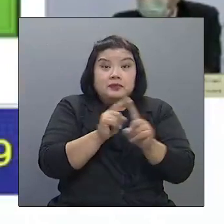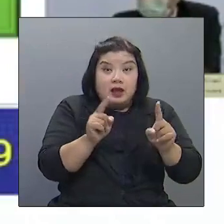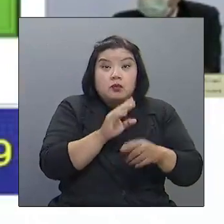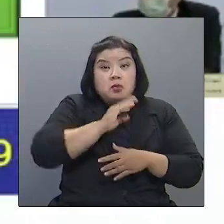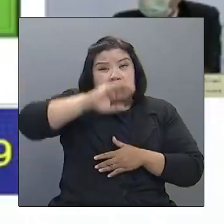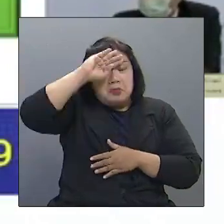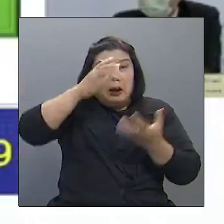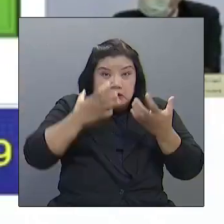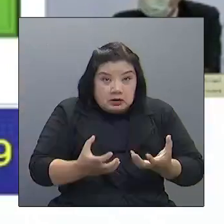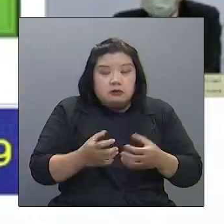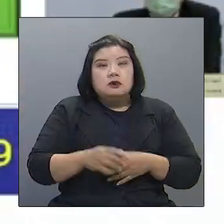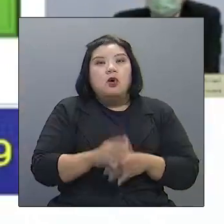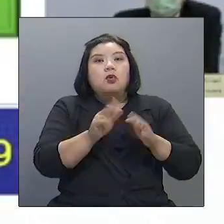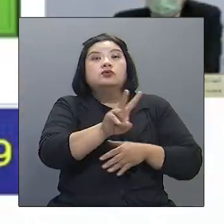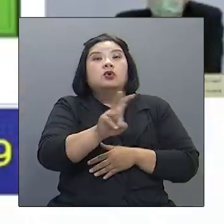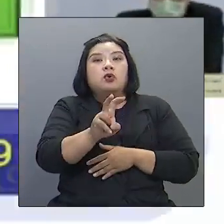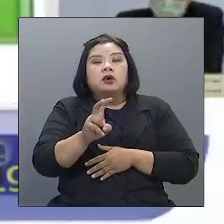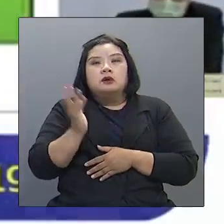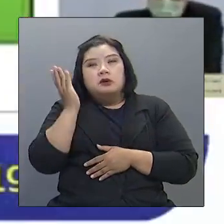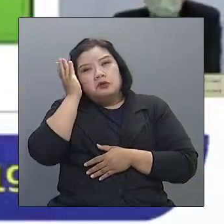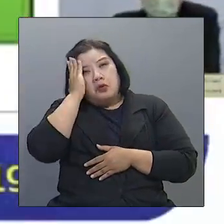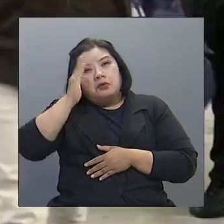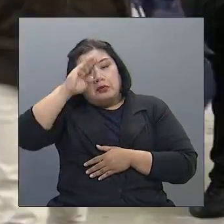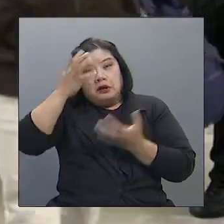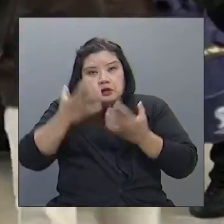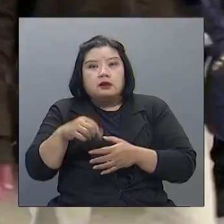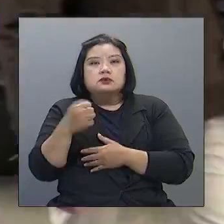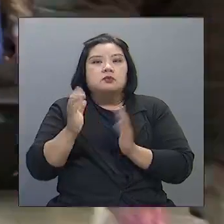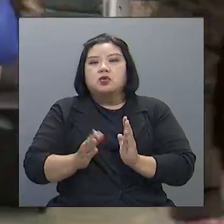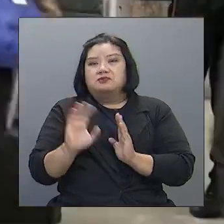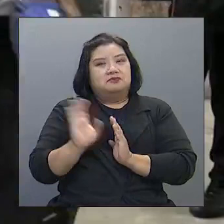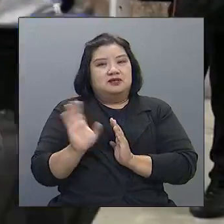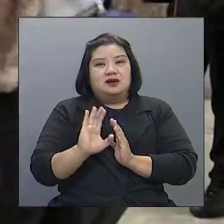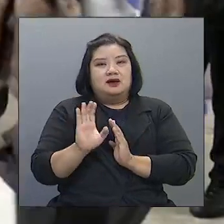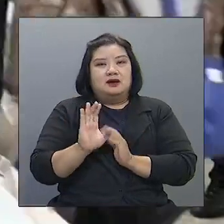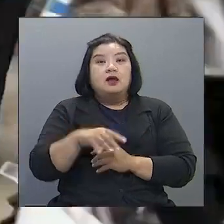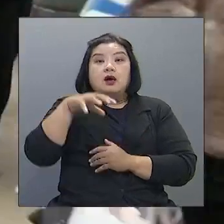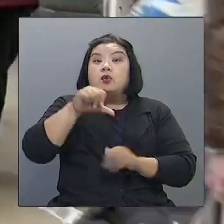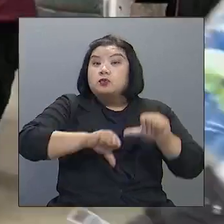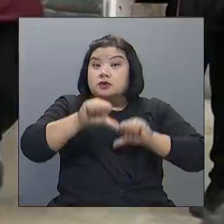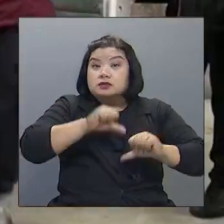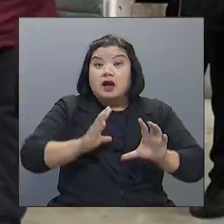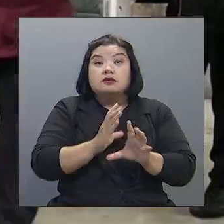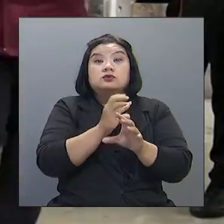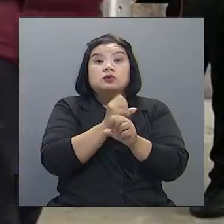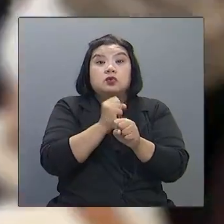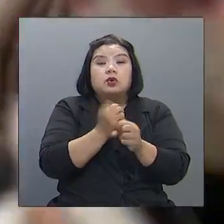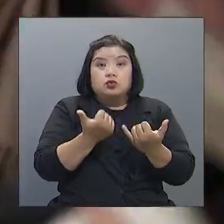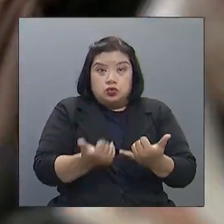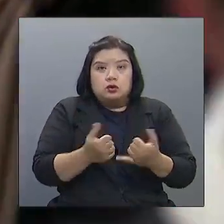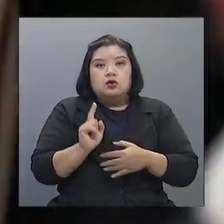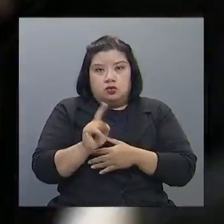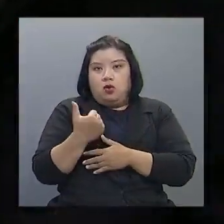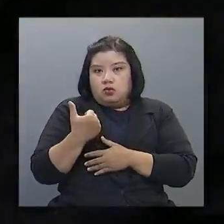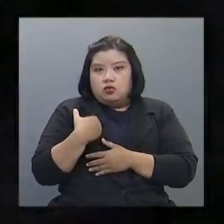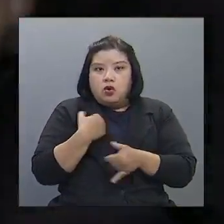มันมาโรงพยาบาล10คน20คนนี้ไม่ใช่อย่างนั้นนะครับ กรมวิทยาศาสตร์การแพทย์ชี้ว่ายังมีความจำเป็นที่จะต้องติ